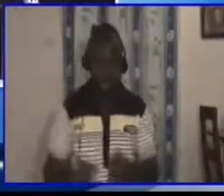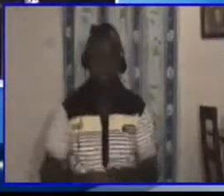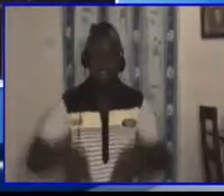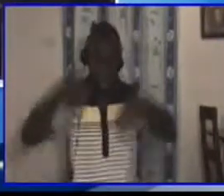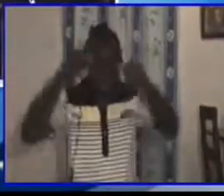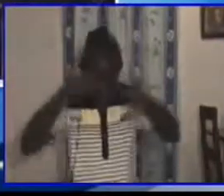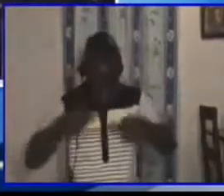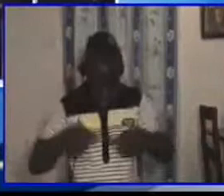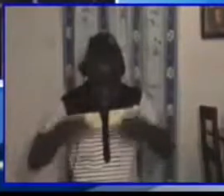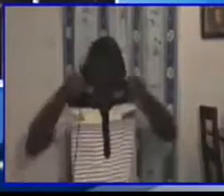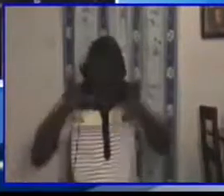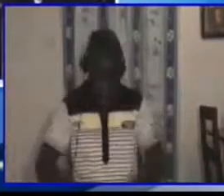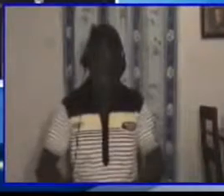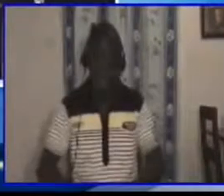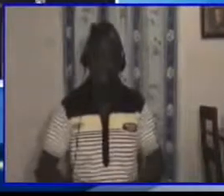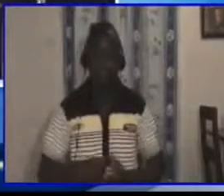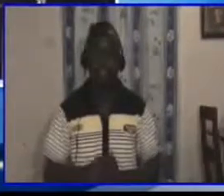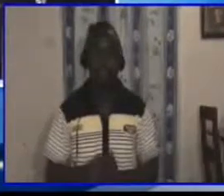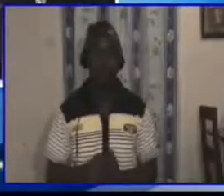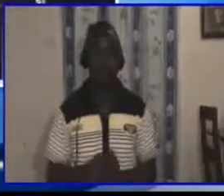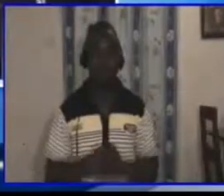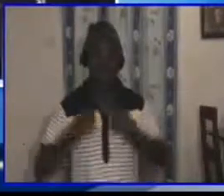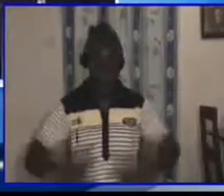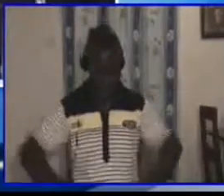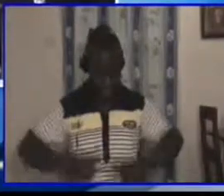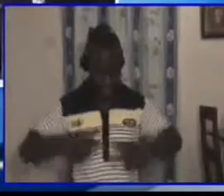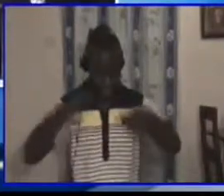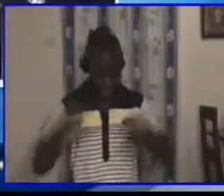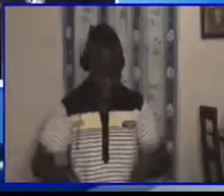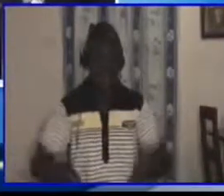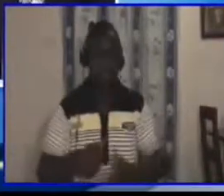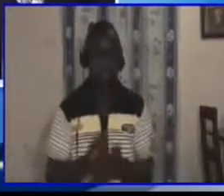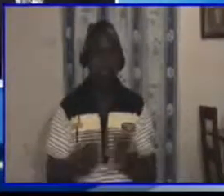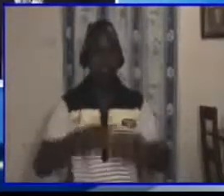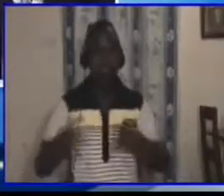noi non attacchiamo alcuna chiesa